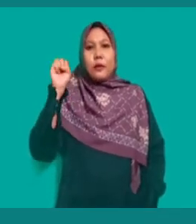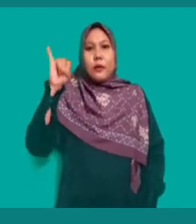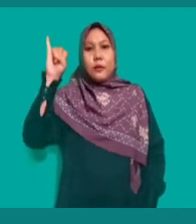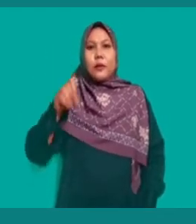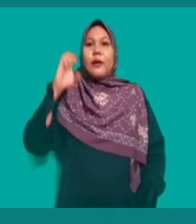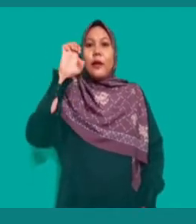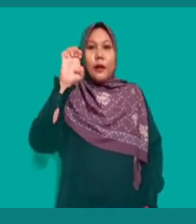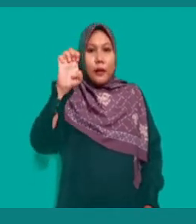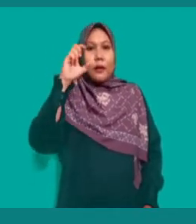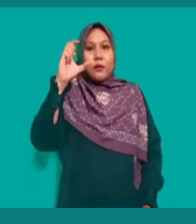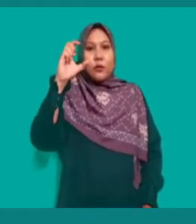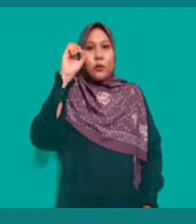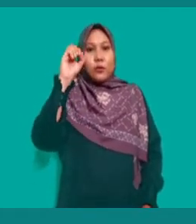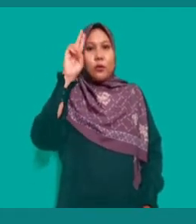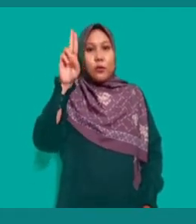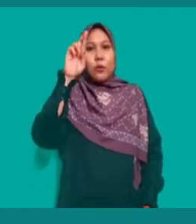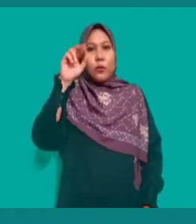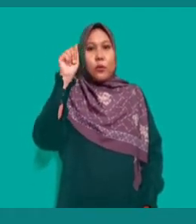Agama Batu Sangkar.